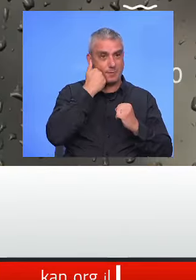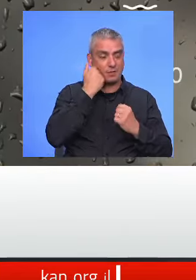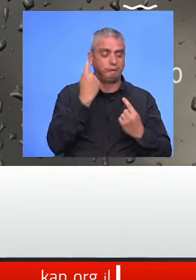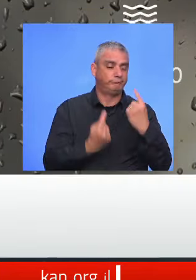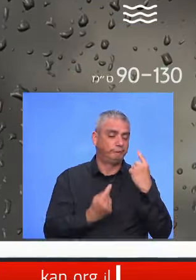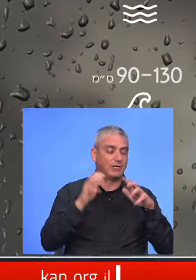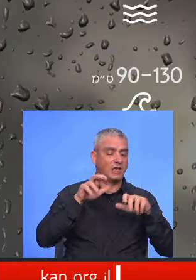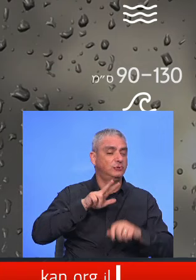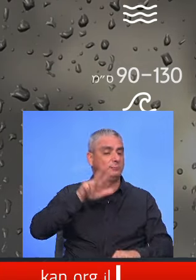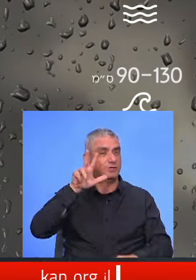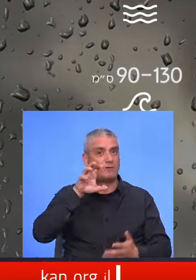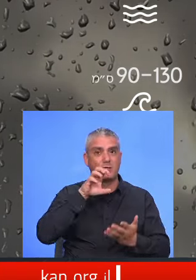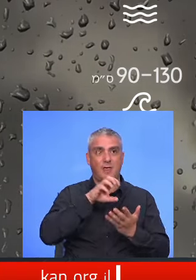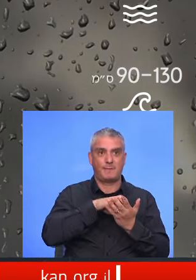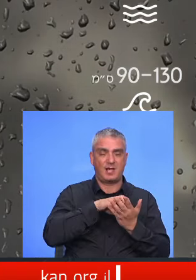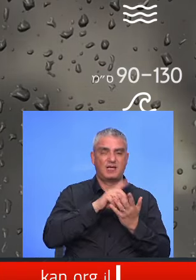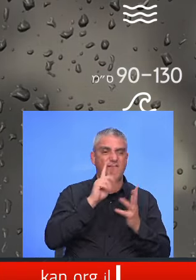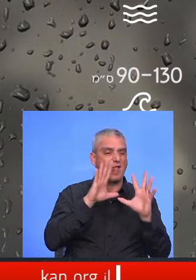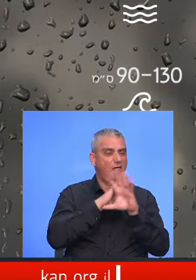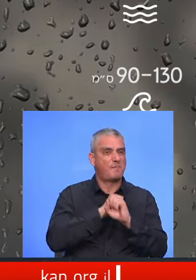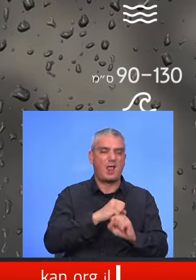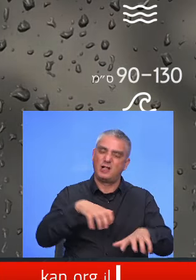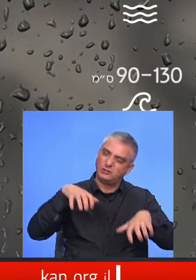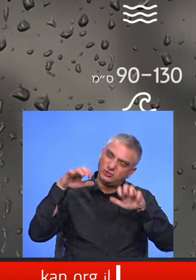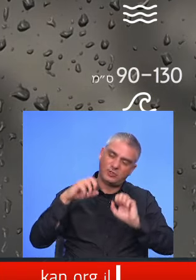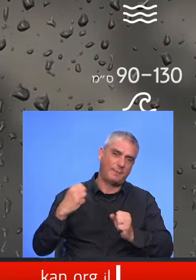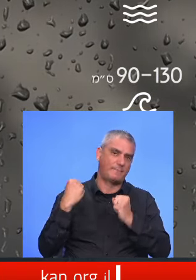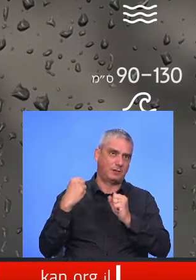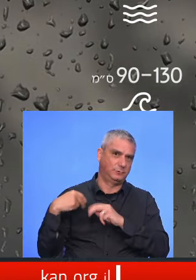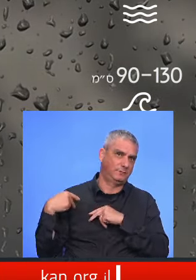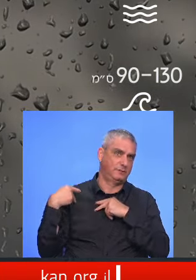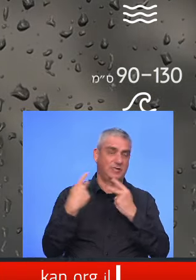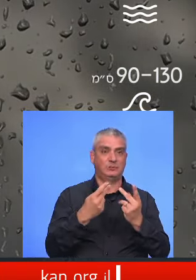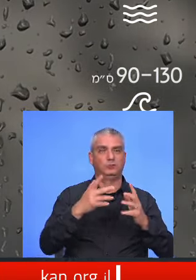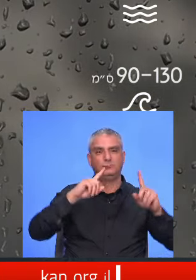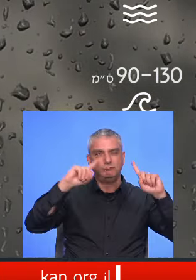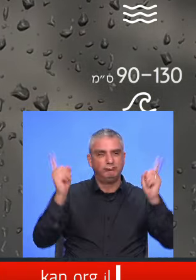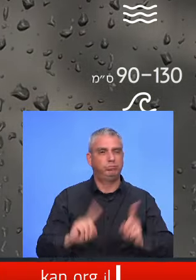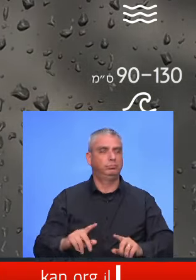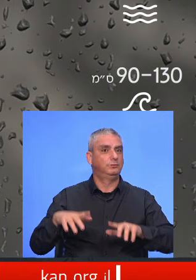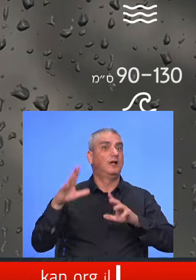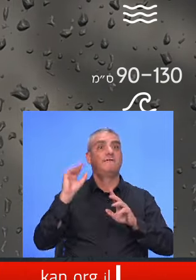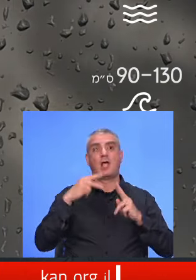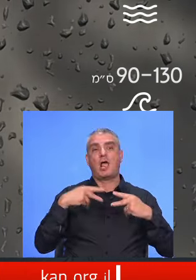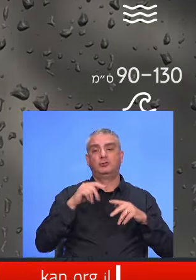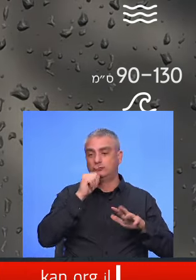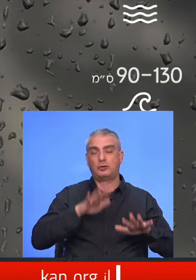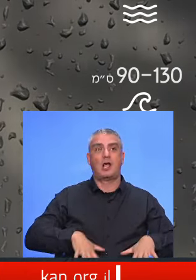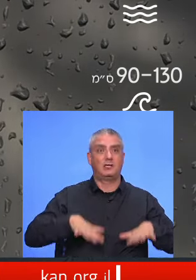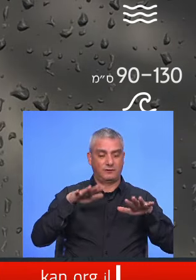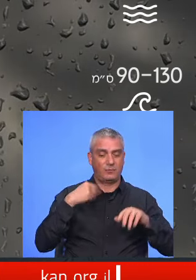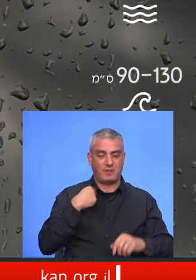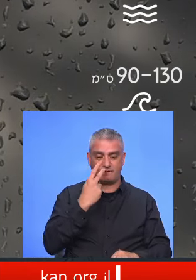גשם בצפון במרכז, מחר בלילה הגשמים מאוד חזקים, עם סופות רעמים וברקים, אפילו חשש מפני הצפות, אבל בואי נראה קודם